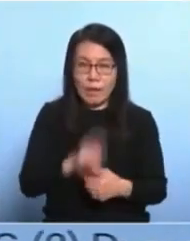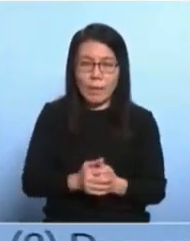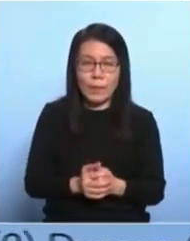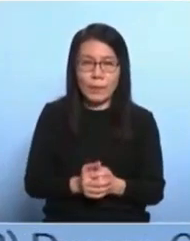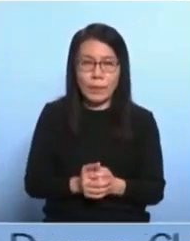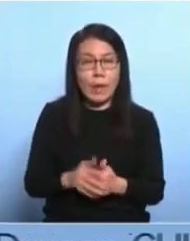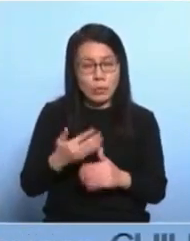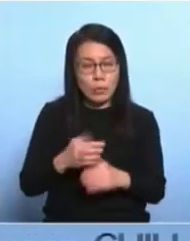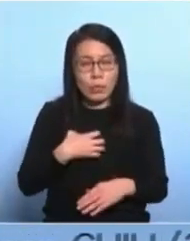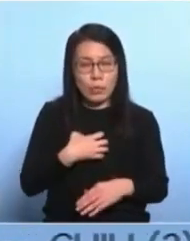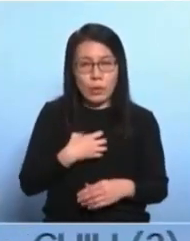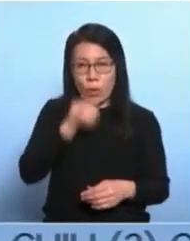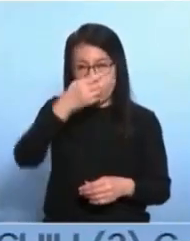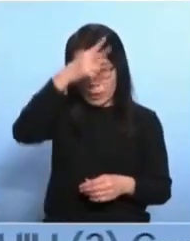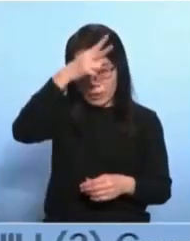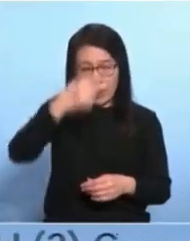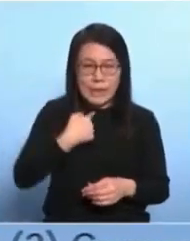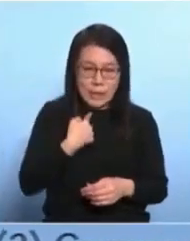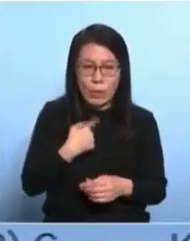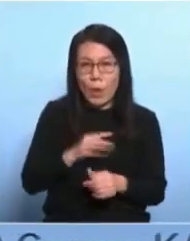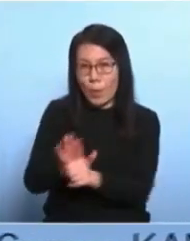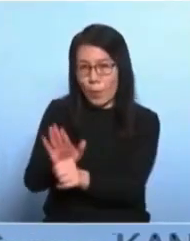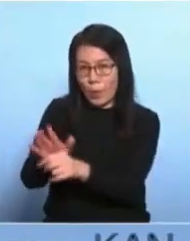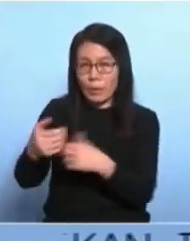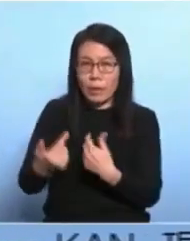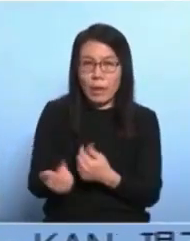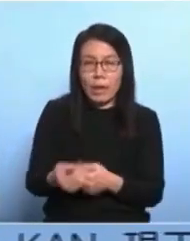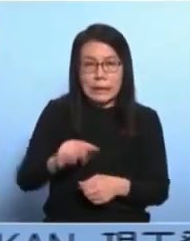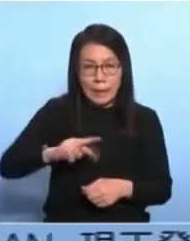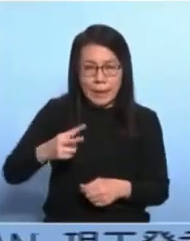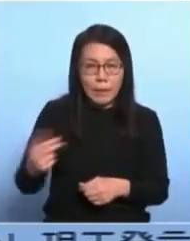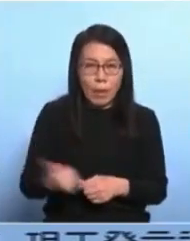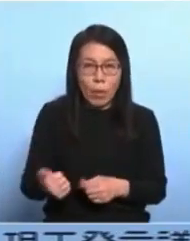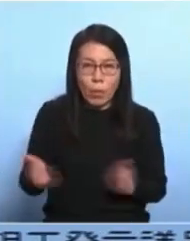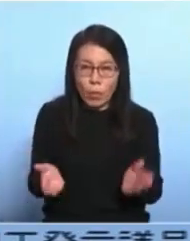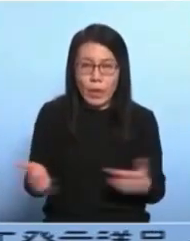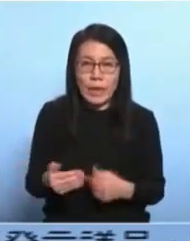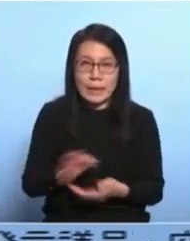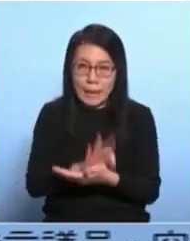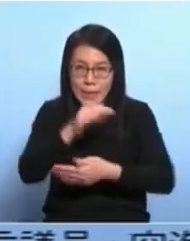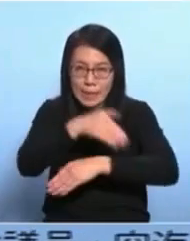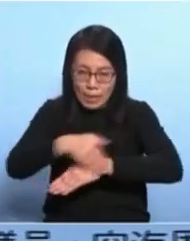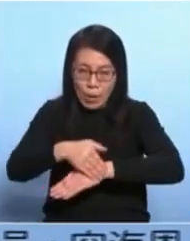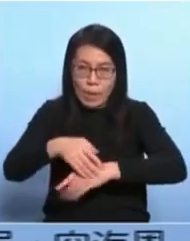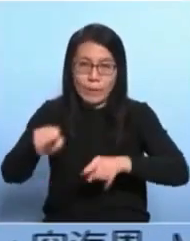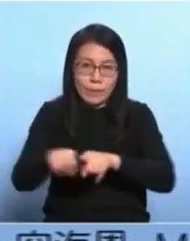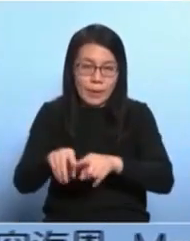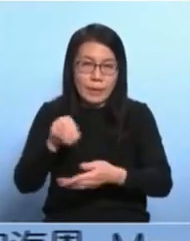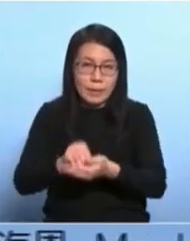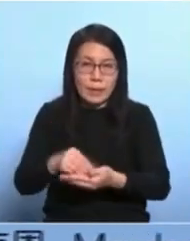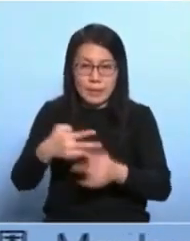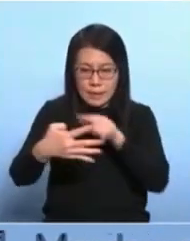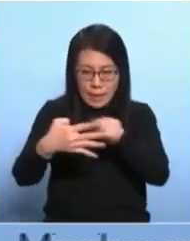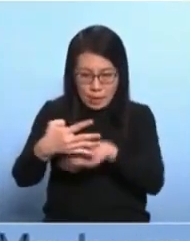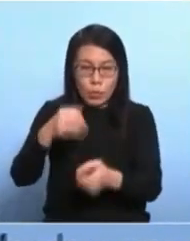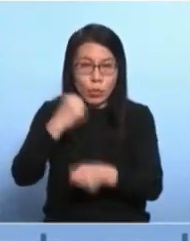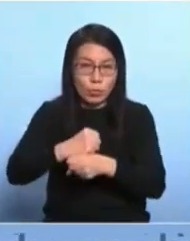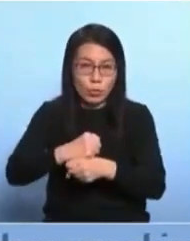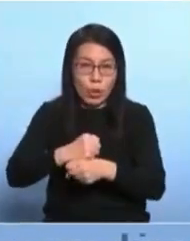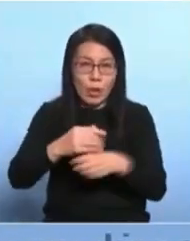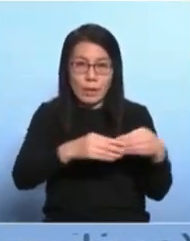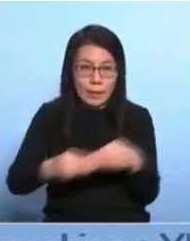所以我認為特區政府應當要協助更好地推動三年計劃的落實，做好以下四方面的工作，